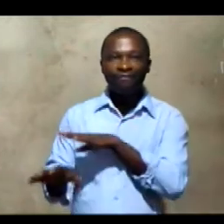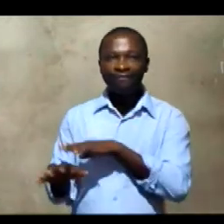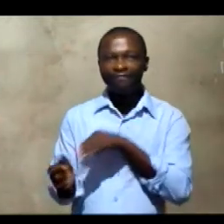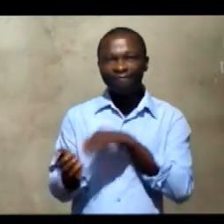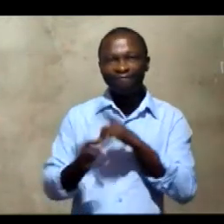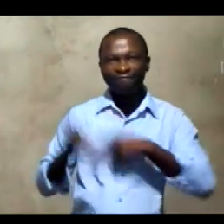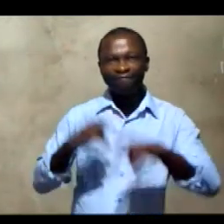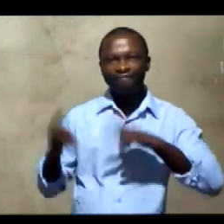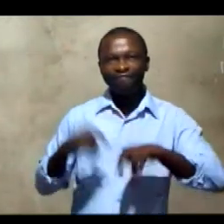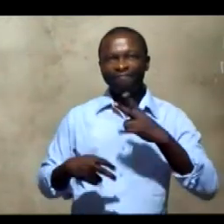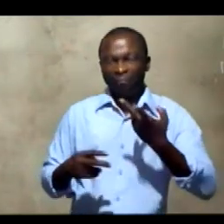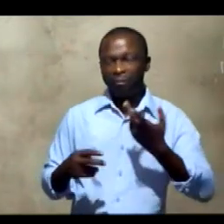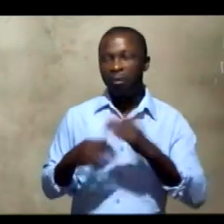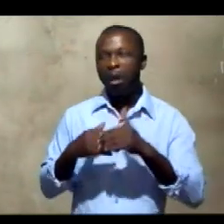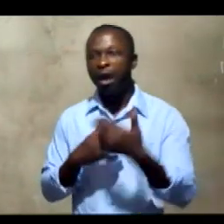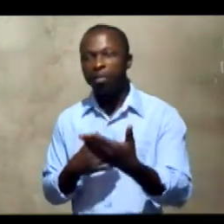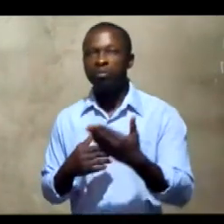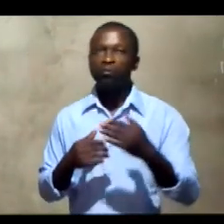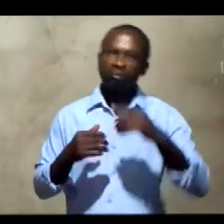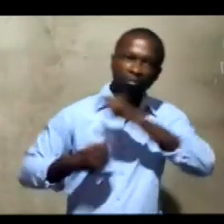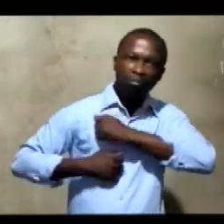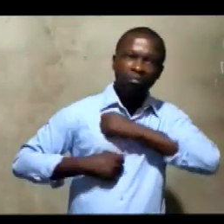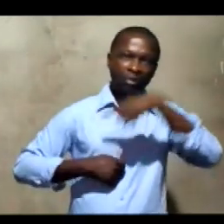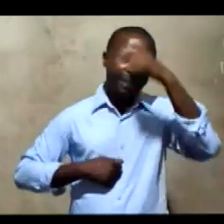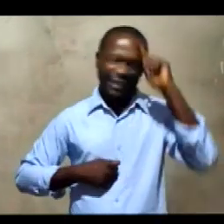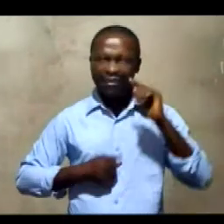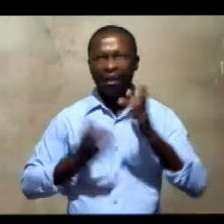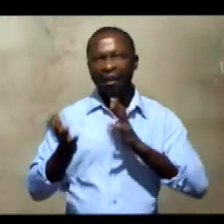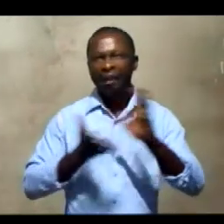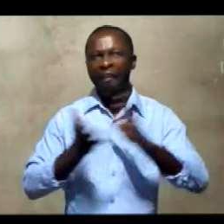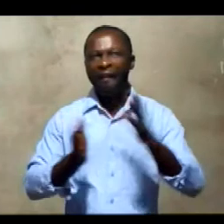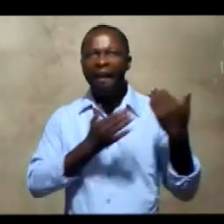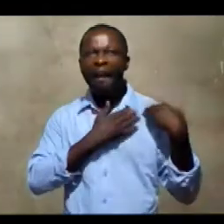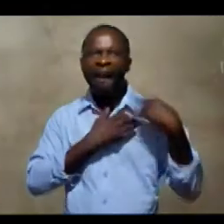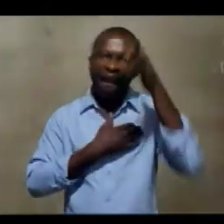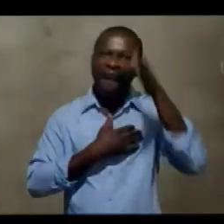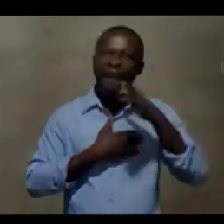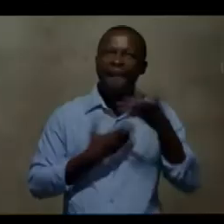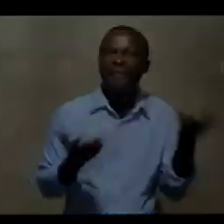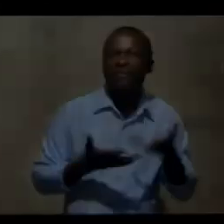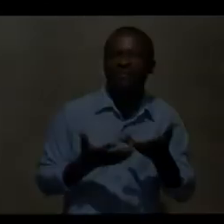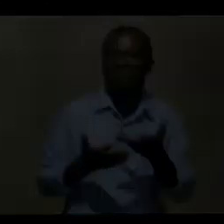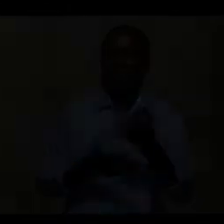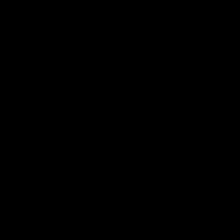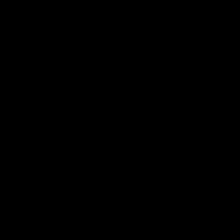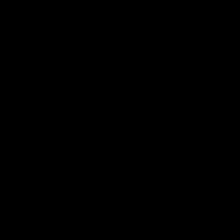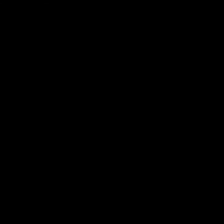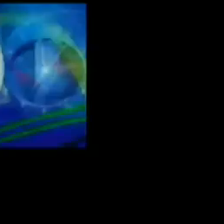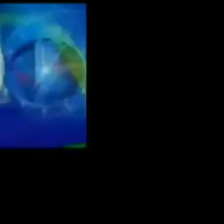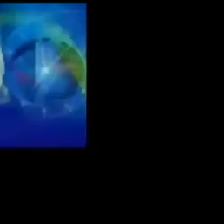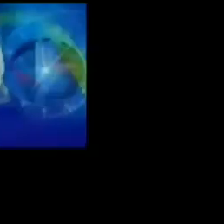leurs enfants après une causerie sérieuse avec les gendarmes sur la partie qui leur incombe dans l'éducation de leur